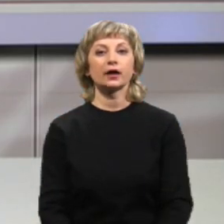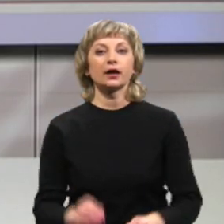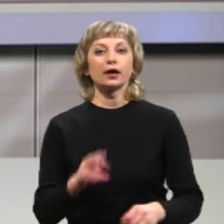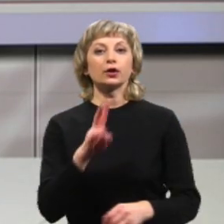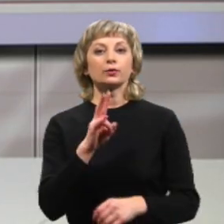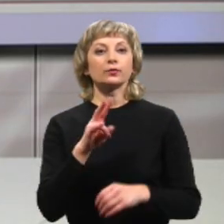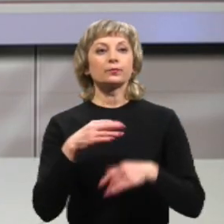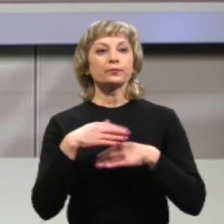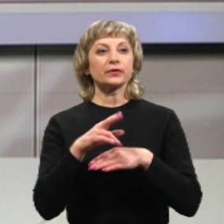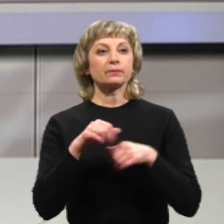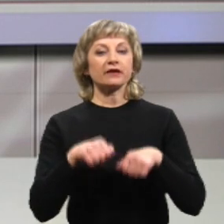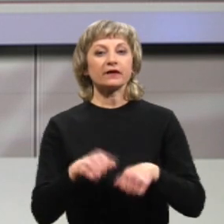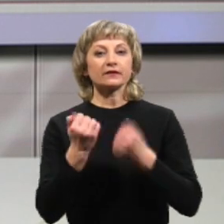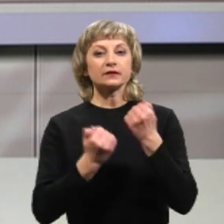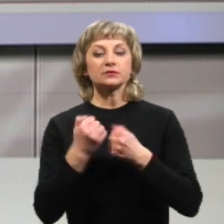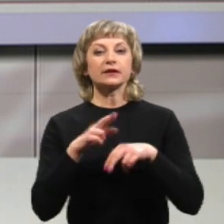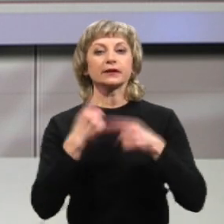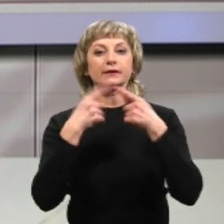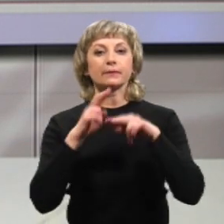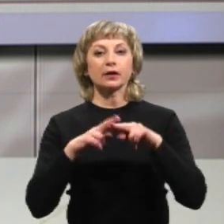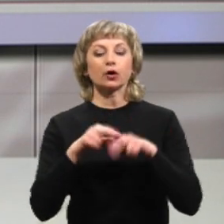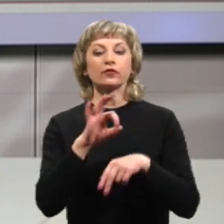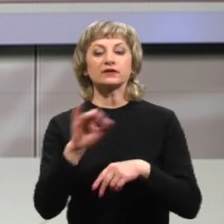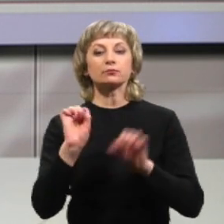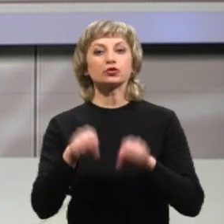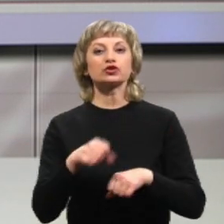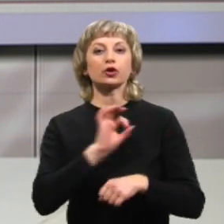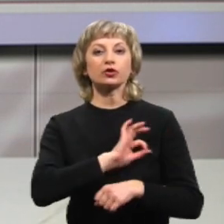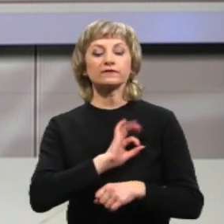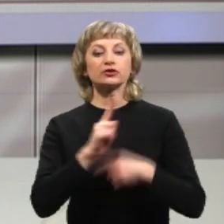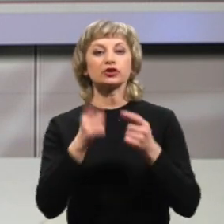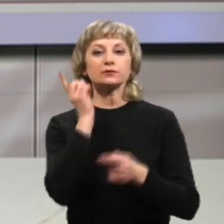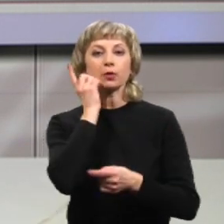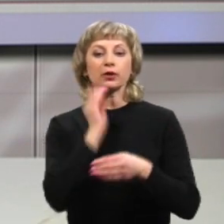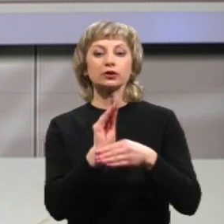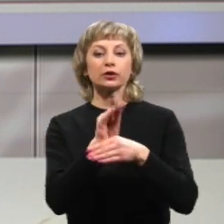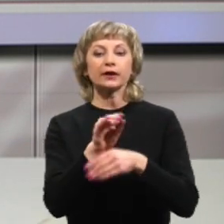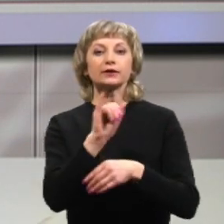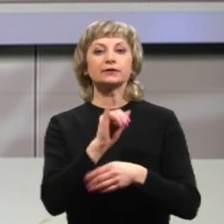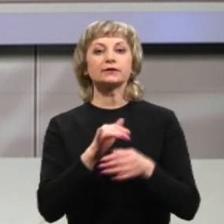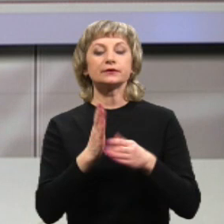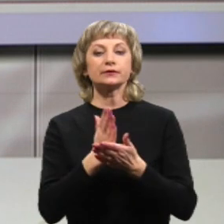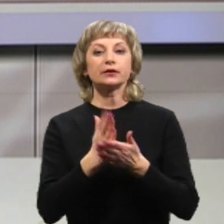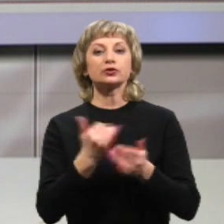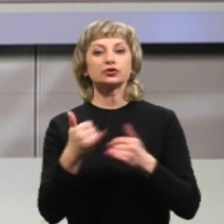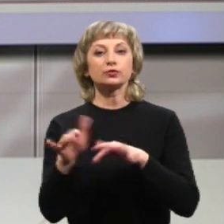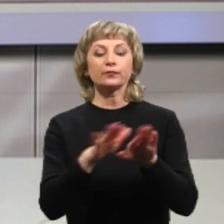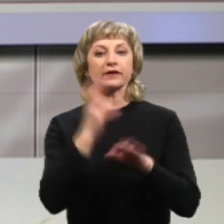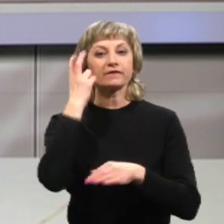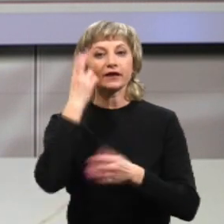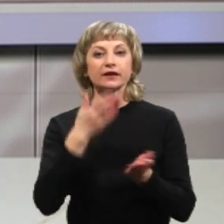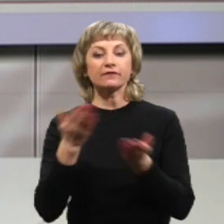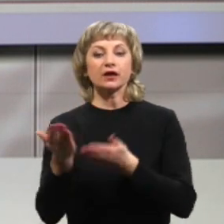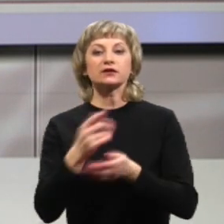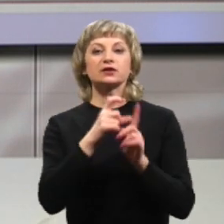Водійськими правами та техпаспортом офіційно можна користуватися через мобільний додаток «Дія». Його презентували сьогодні у Києві.